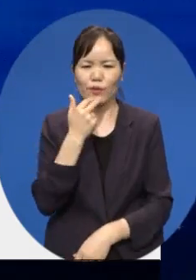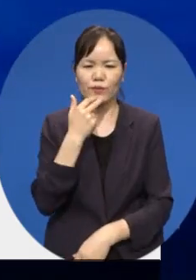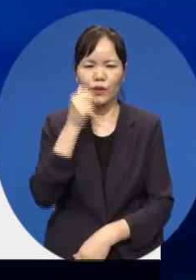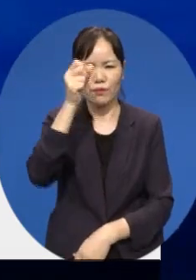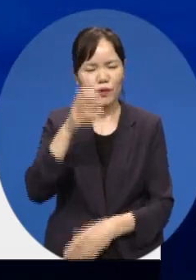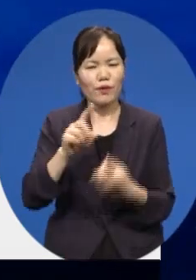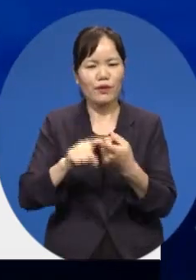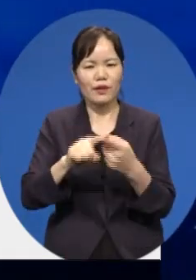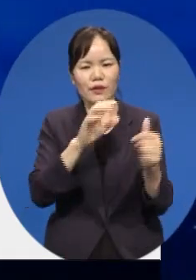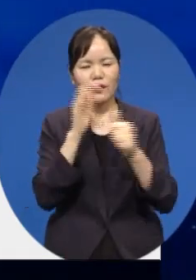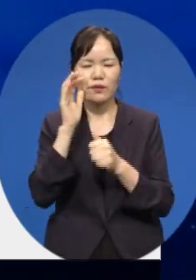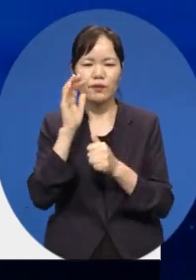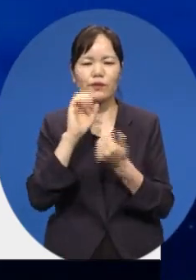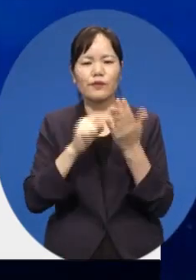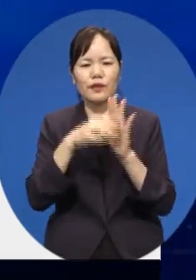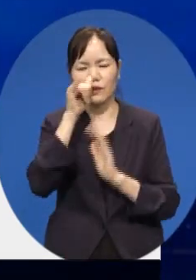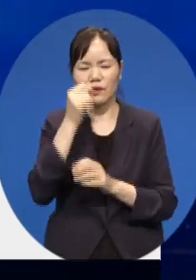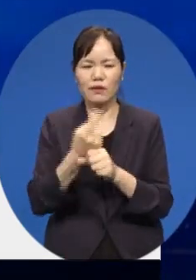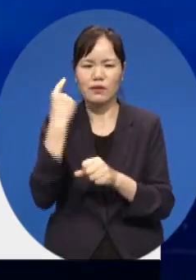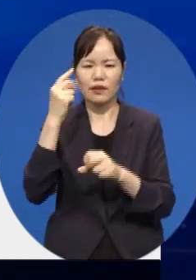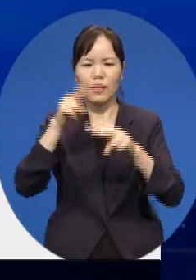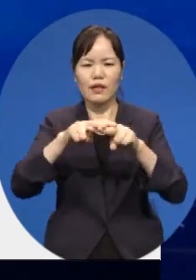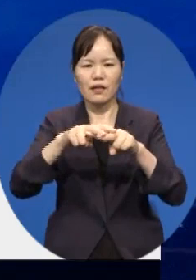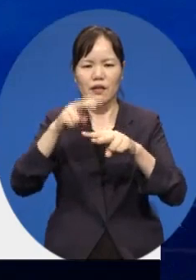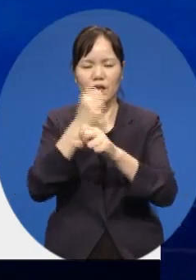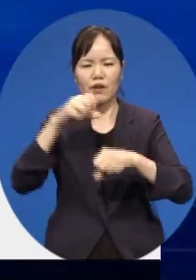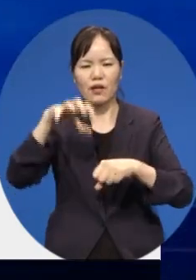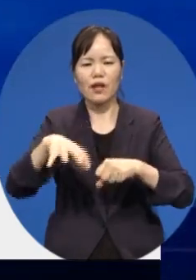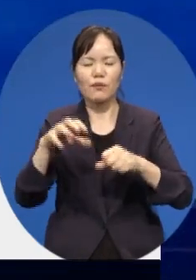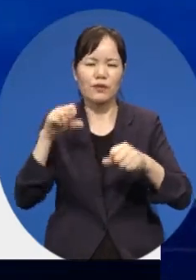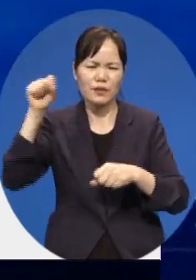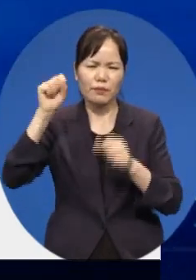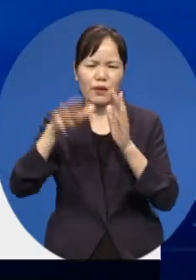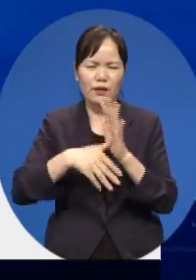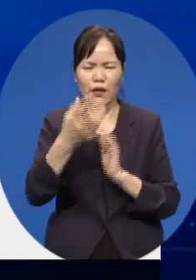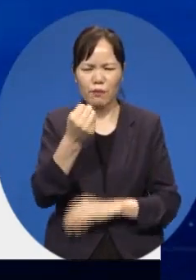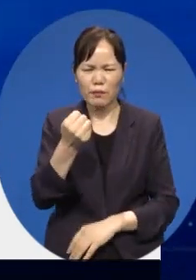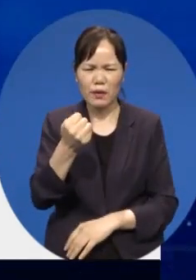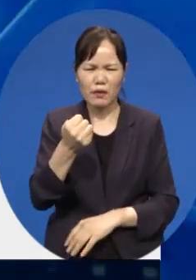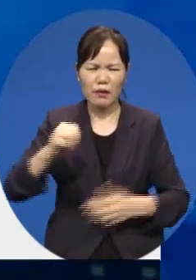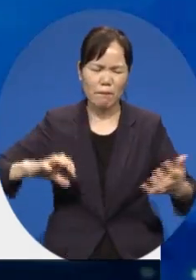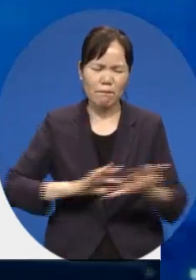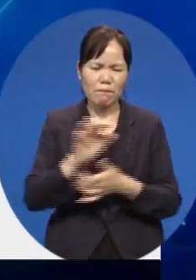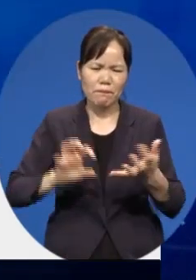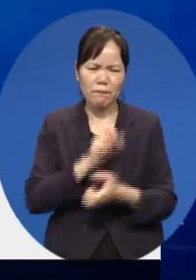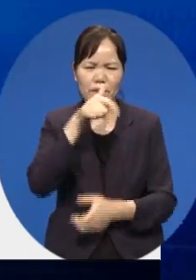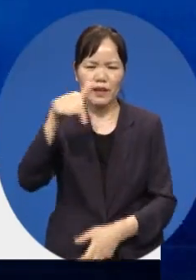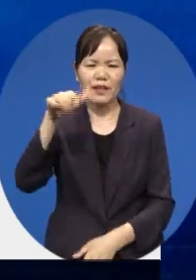부분에 대해서 좀 인용한 내용이 있습니다. 예를 들어서 지난해 광화문 집회 때 몇 명이 깽판을 쳤다. 사실은 그동안 문재인